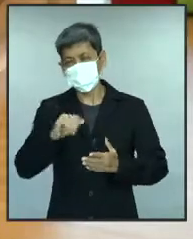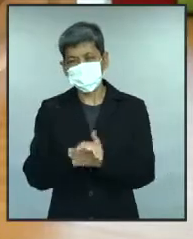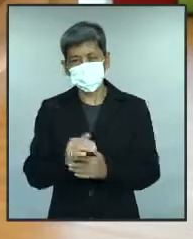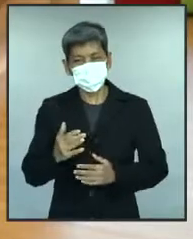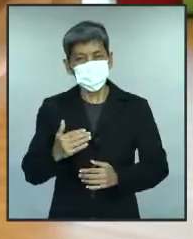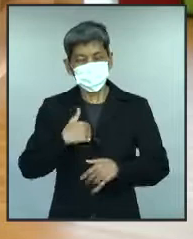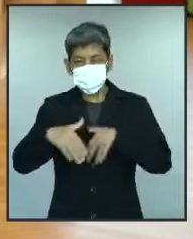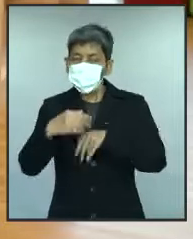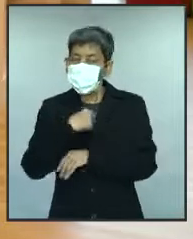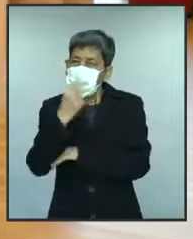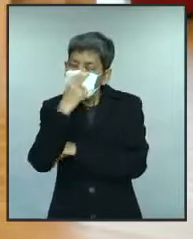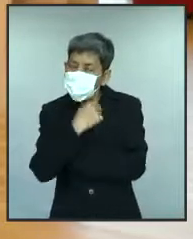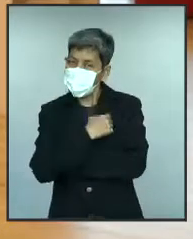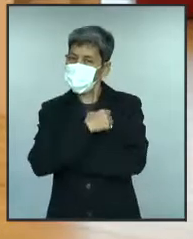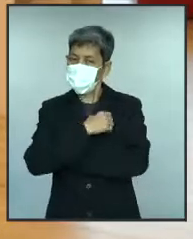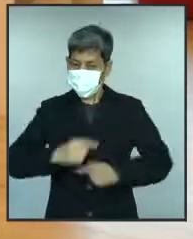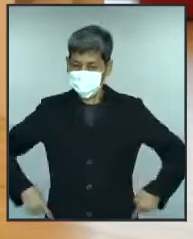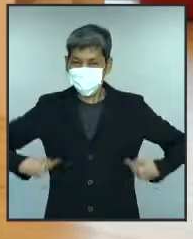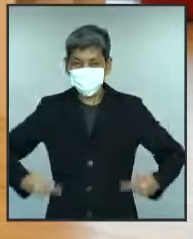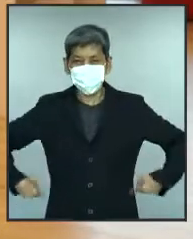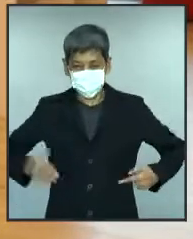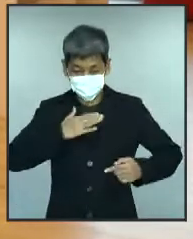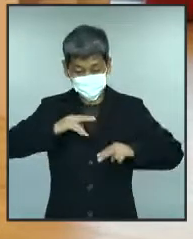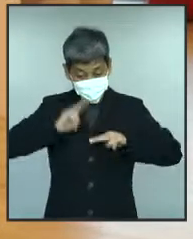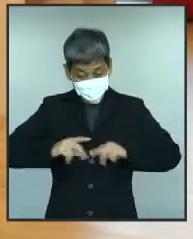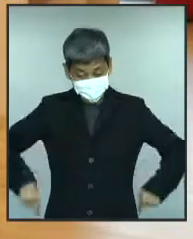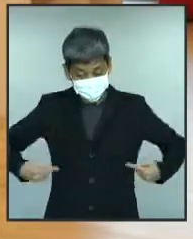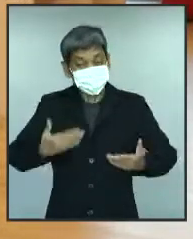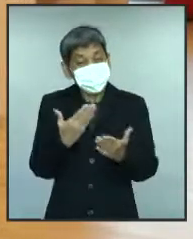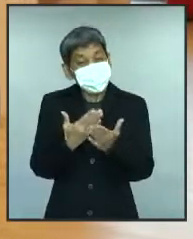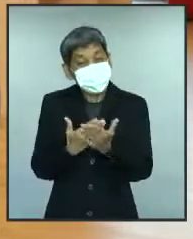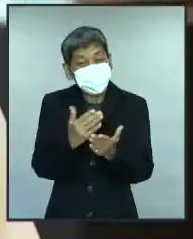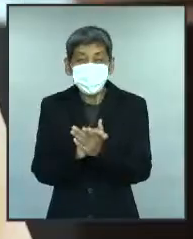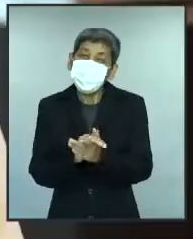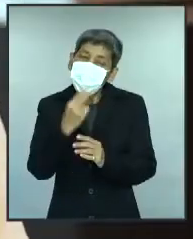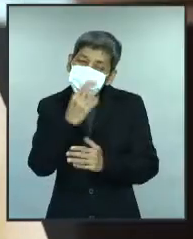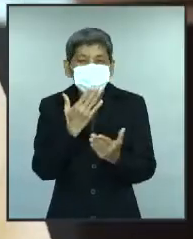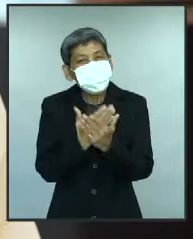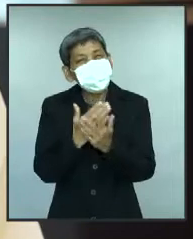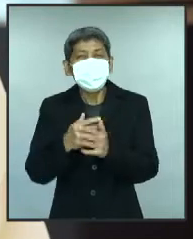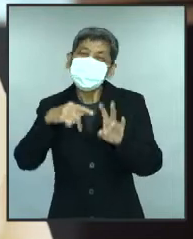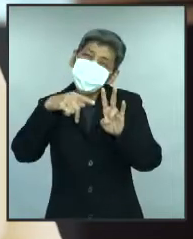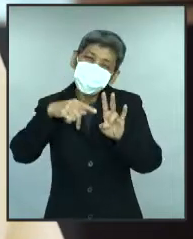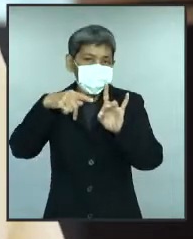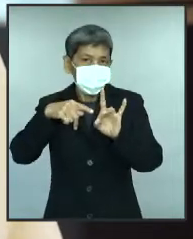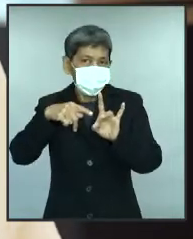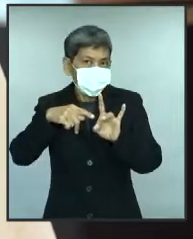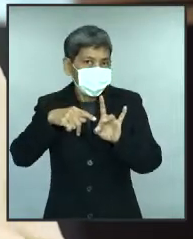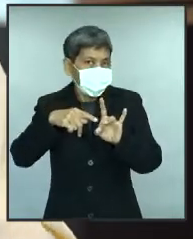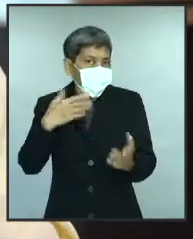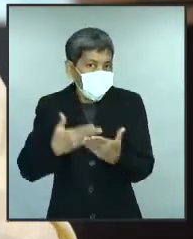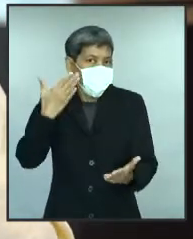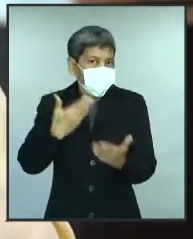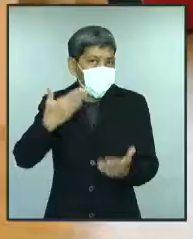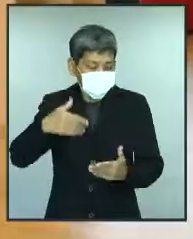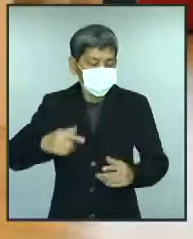คุณผู้ชมสงสัยนะว่าไอ้จริงๆเนี่ยดูรถเข็นแบบเนี่ยอย่างเหมือนของผมเนี่ยดูเหมือนราคามันบางคนอาจจะมองว่าเออ7-8 พันจริงๆราคามันสูงมากเลยนะ